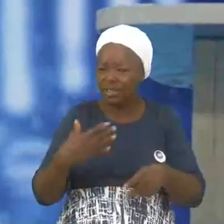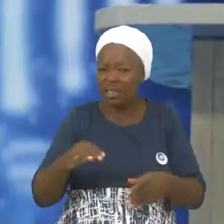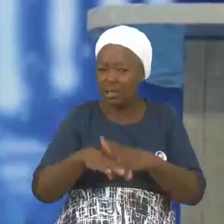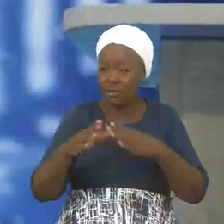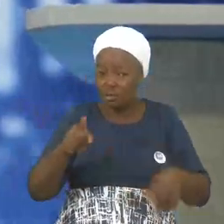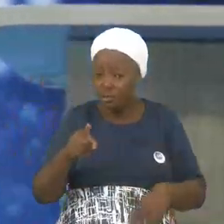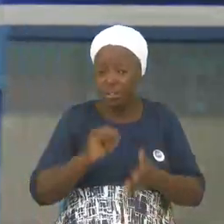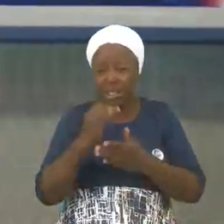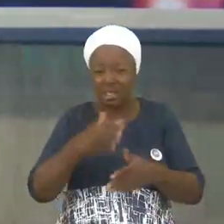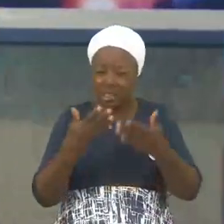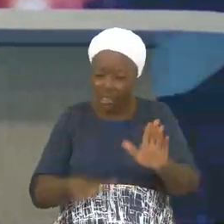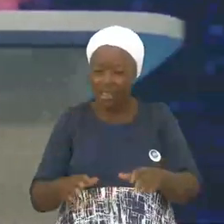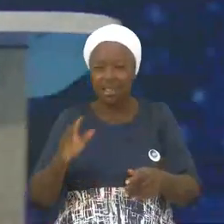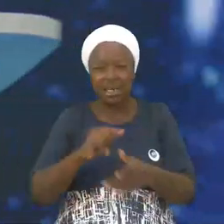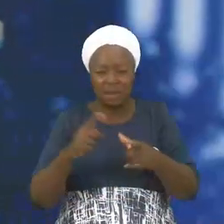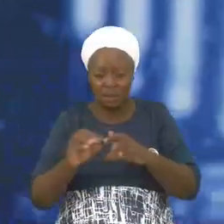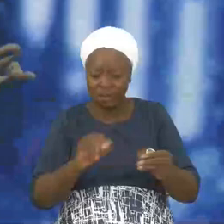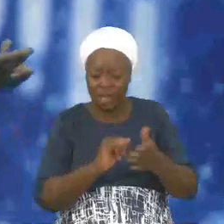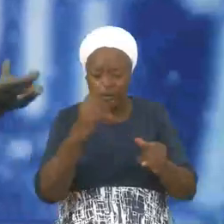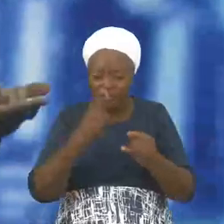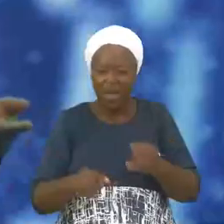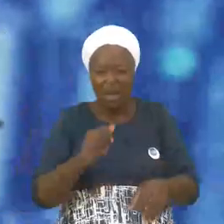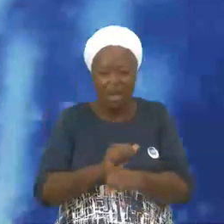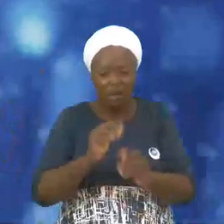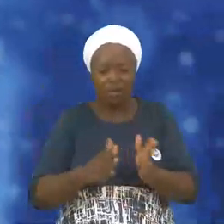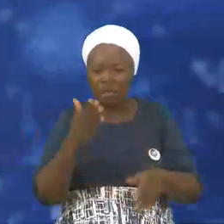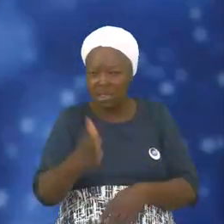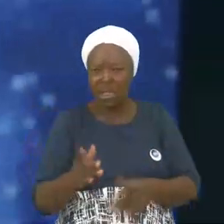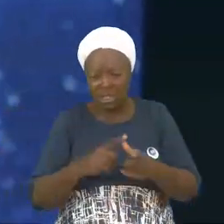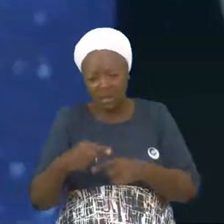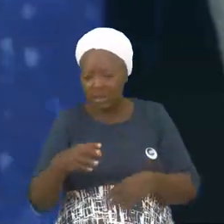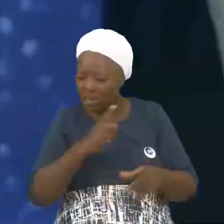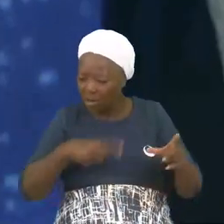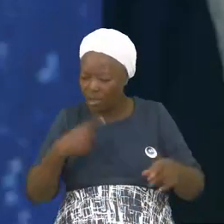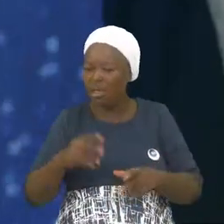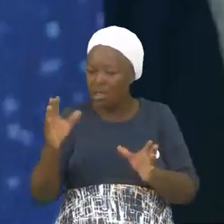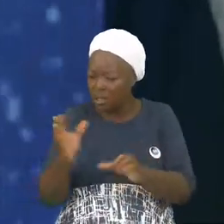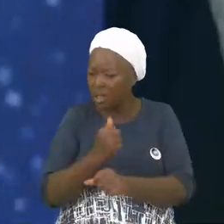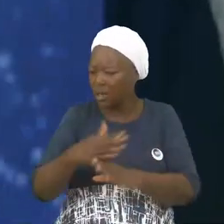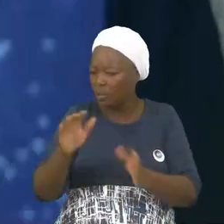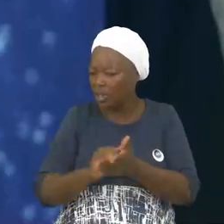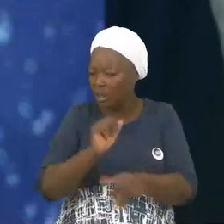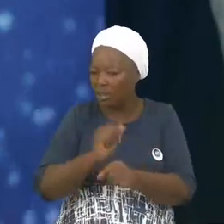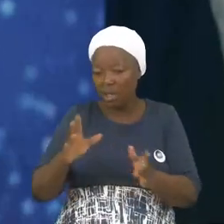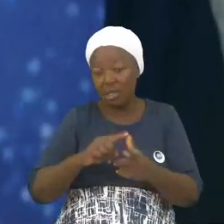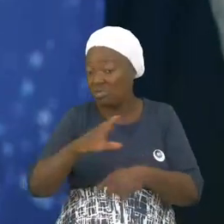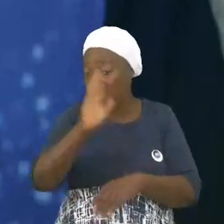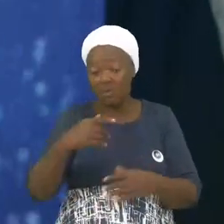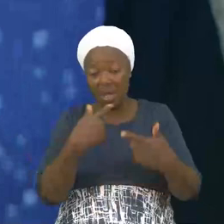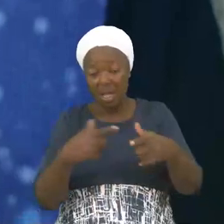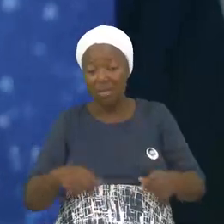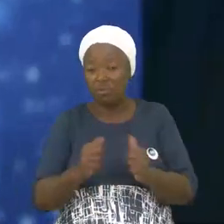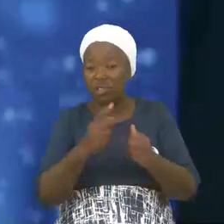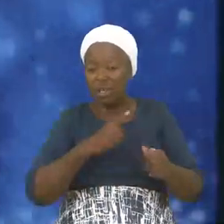et la vraie chose en toi est mort, et tu as mis la pierre finale là-bas, et le Seigneur dit, ôtez